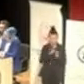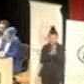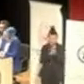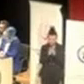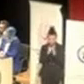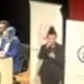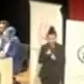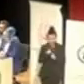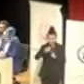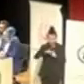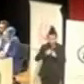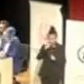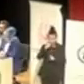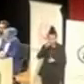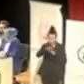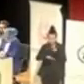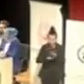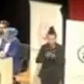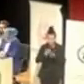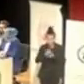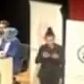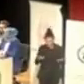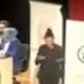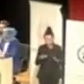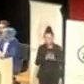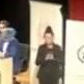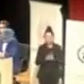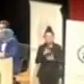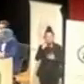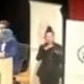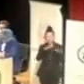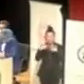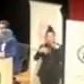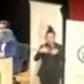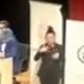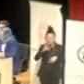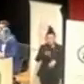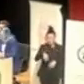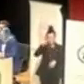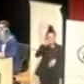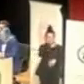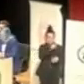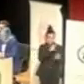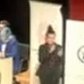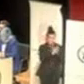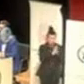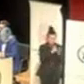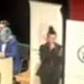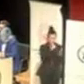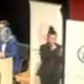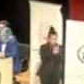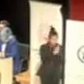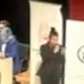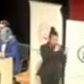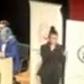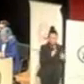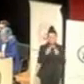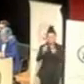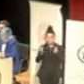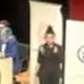Milli Kütüphane Konuşan Kitaplık Görme Engeller Merkezi'ne bağışını temsilen de bir tören